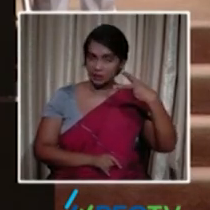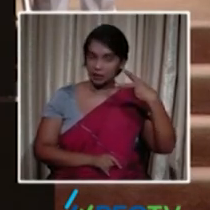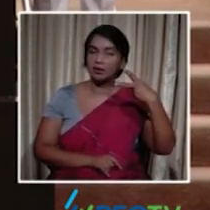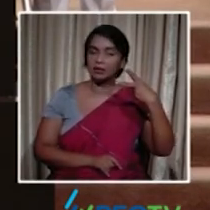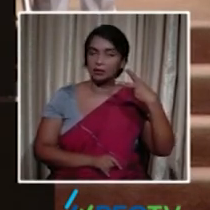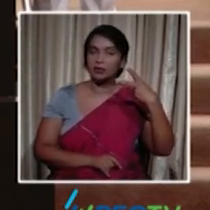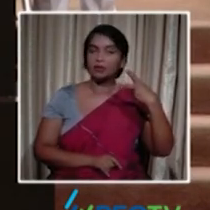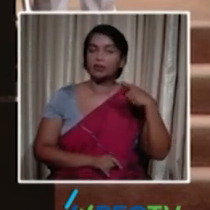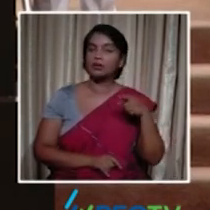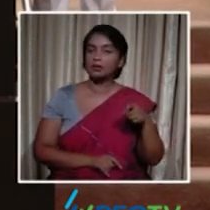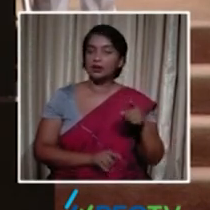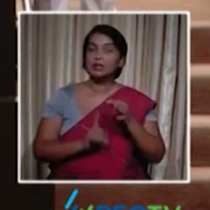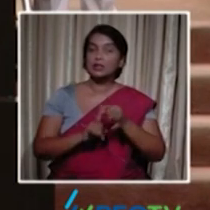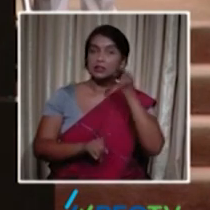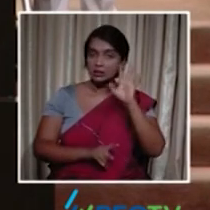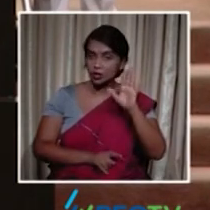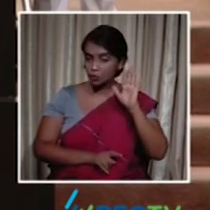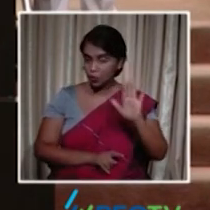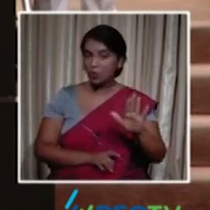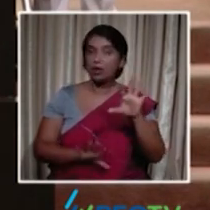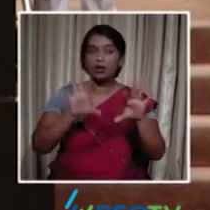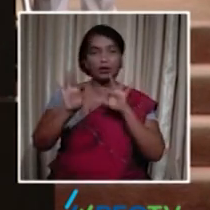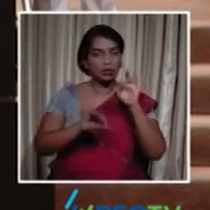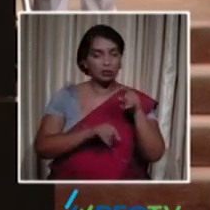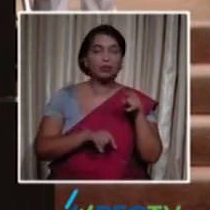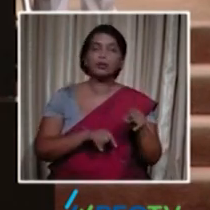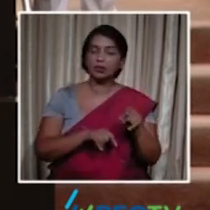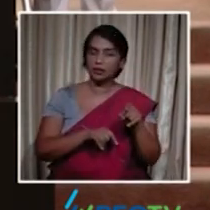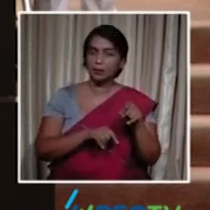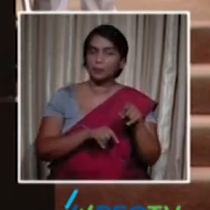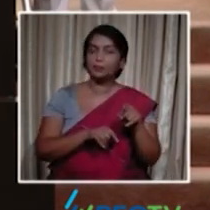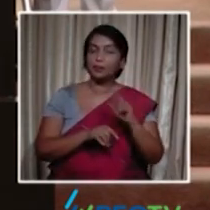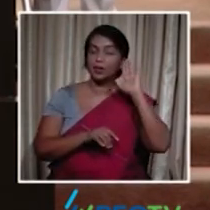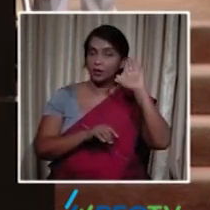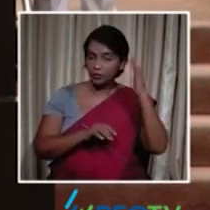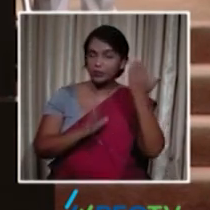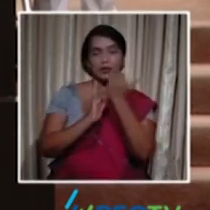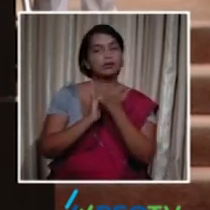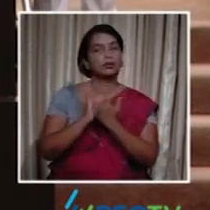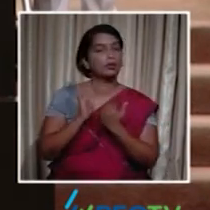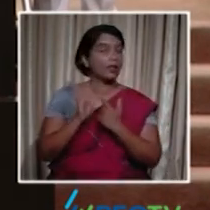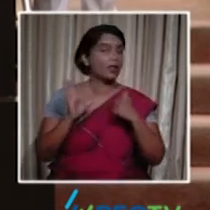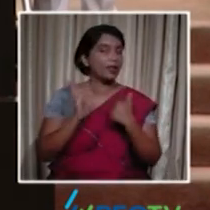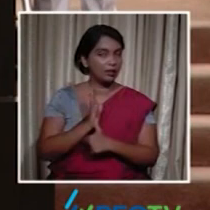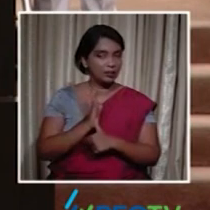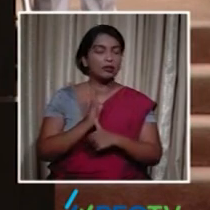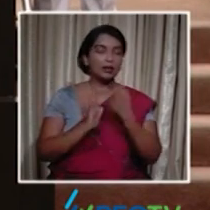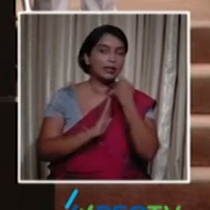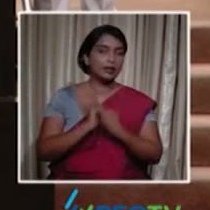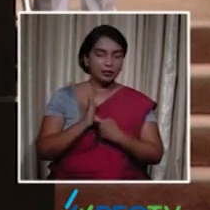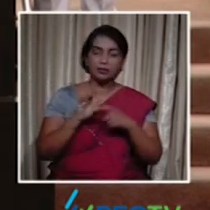අංක 2 දරන ජනාධිපතිවරයා තෝරාපත් කර ගැනීමේ විශේෂ විධිවිධාන පනතේ